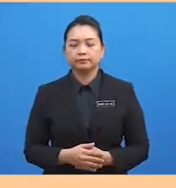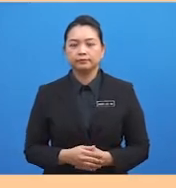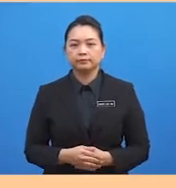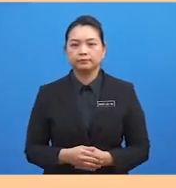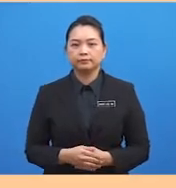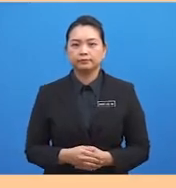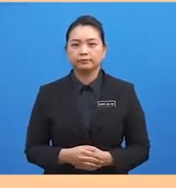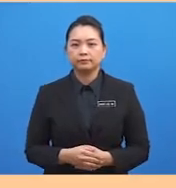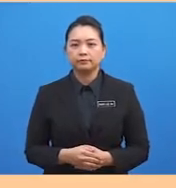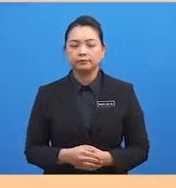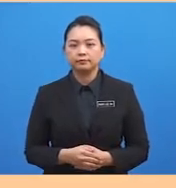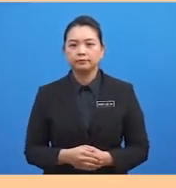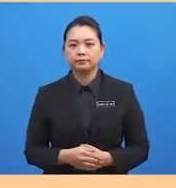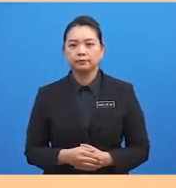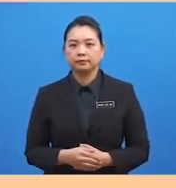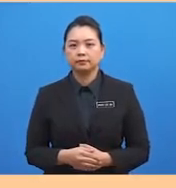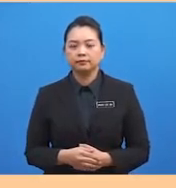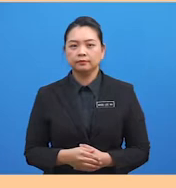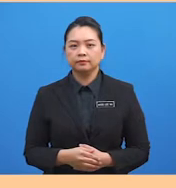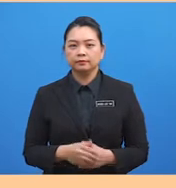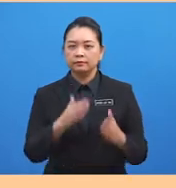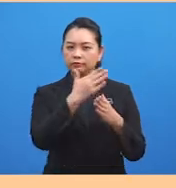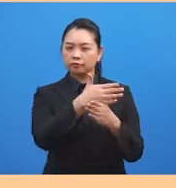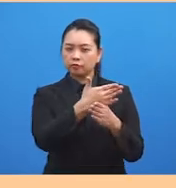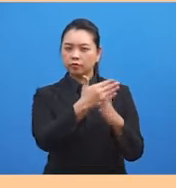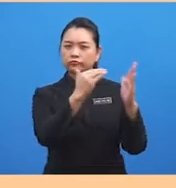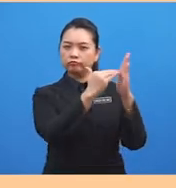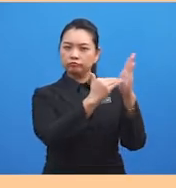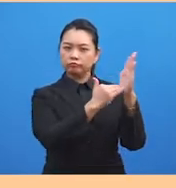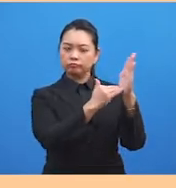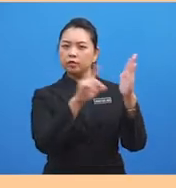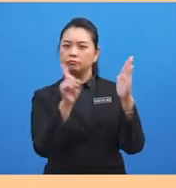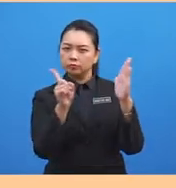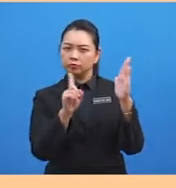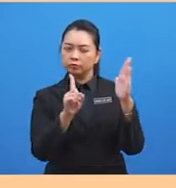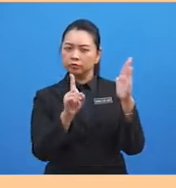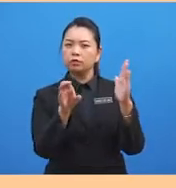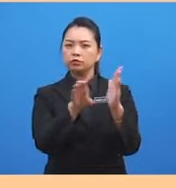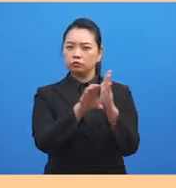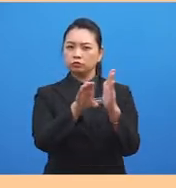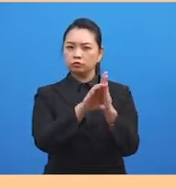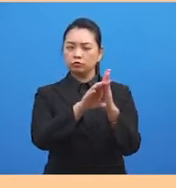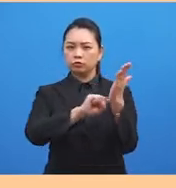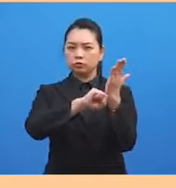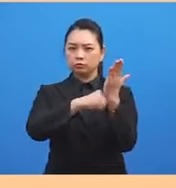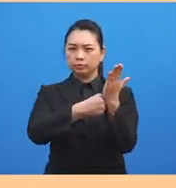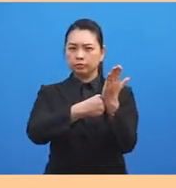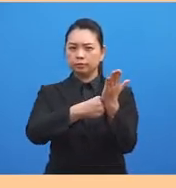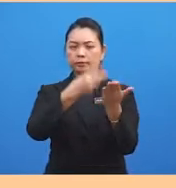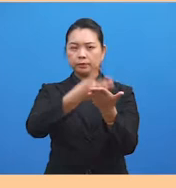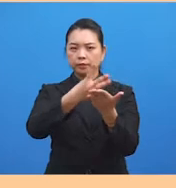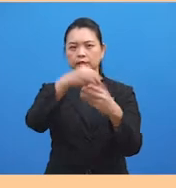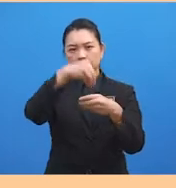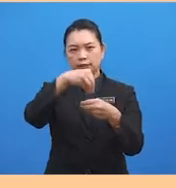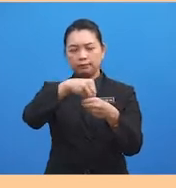Soalan objektif yang pertama. Antara berikut, manakah contoh sumber pembiayaan